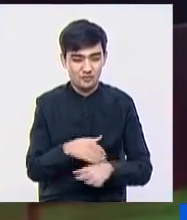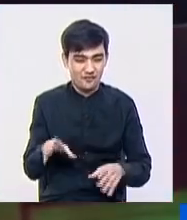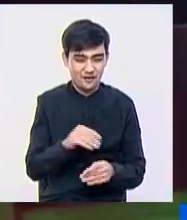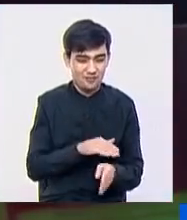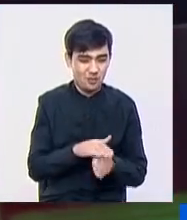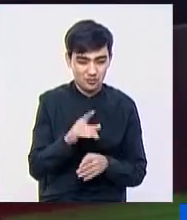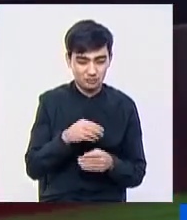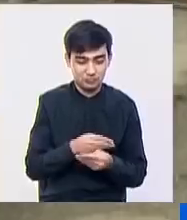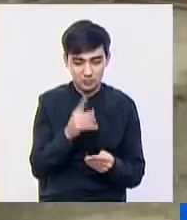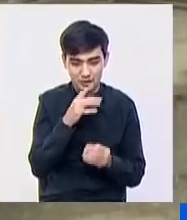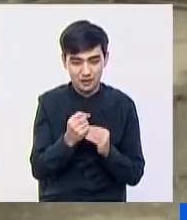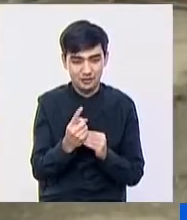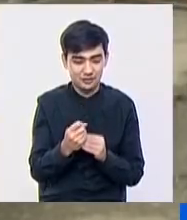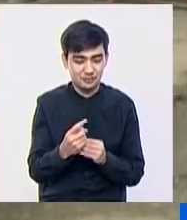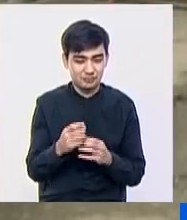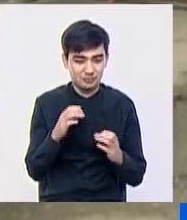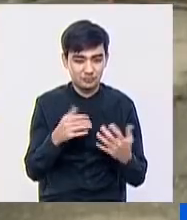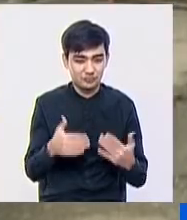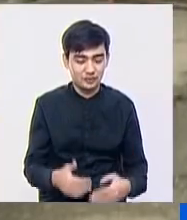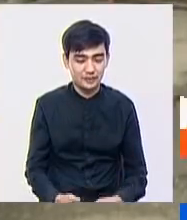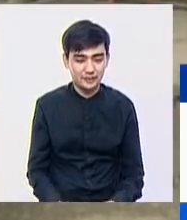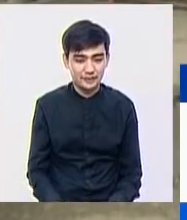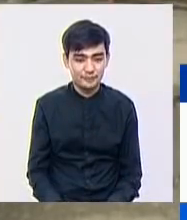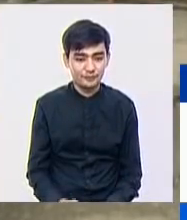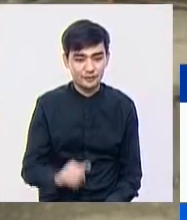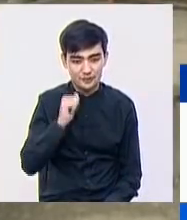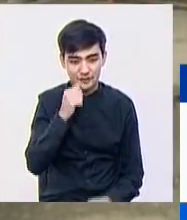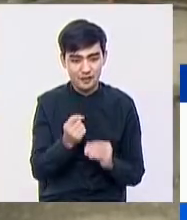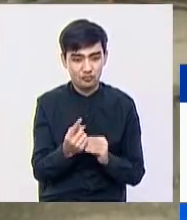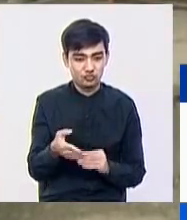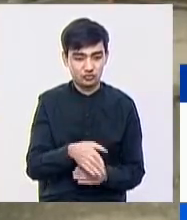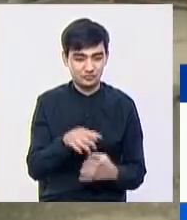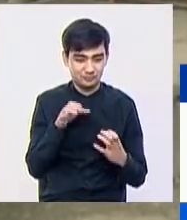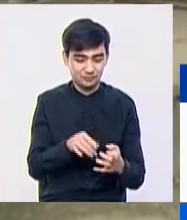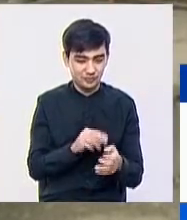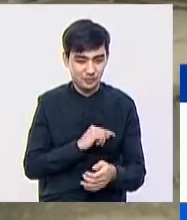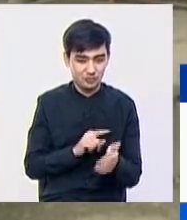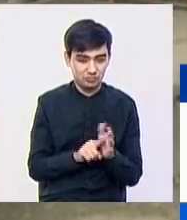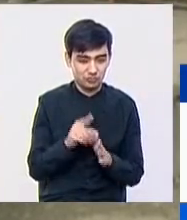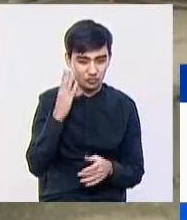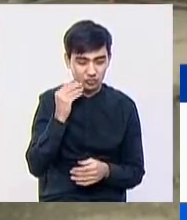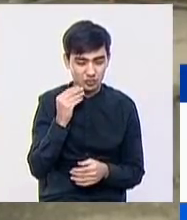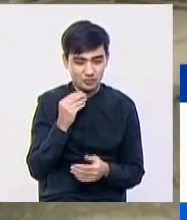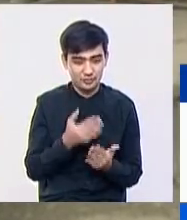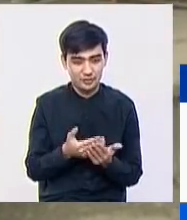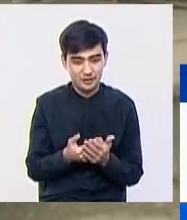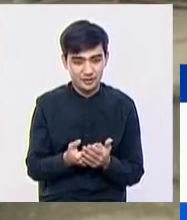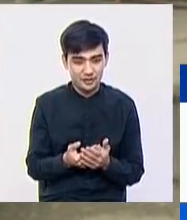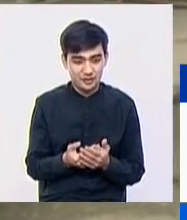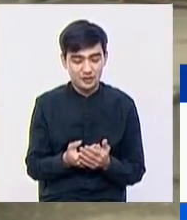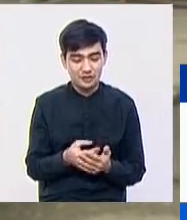11 маршрутов. Завтра мы запускаем 11 маршрутов в количестве 130